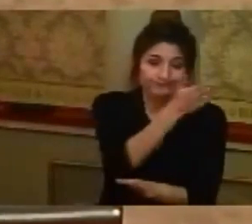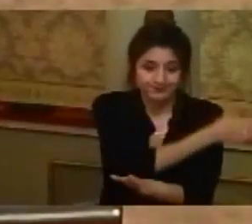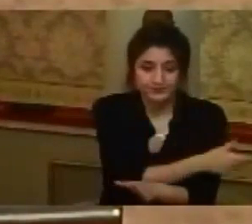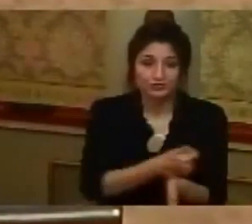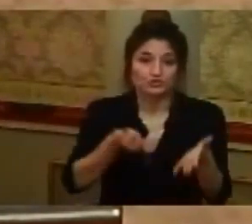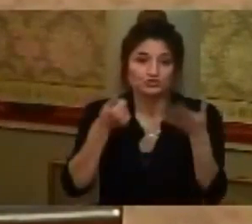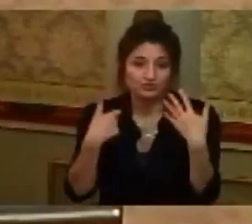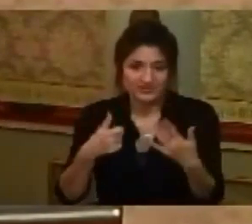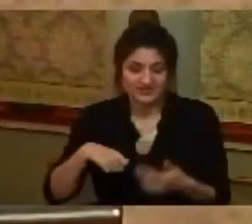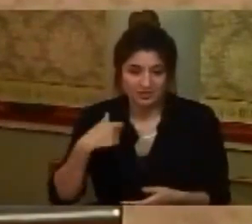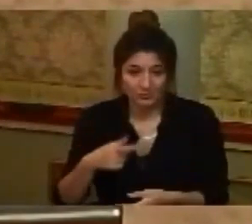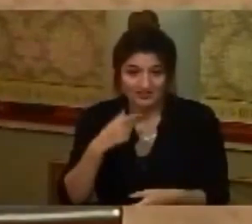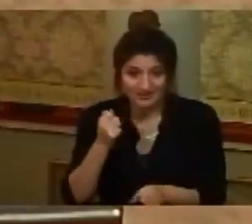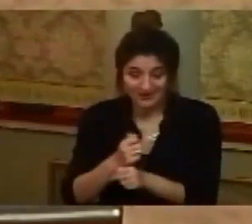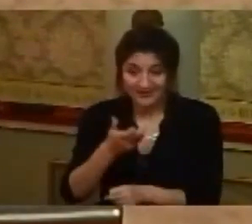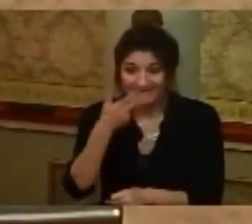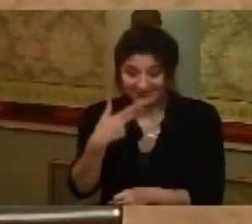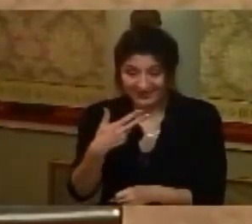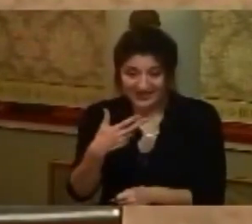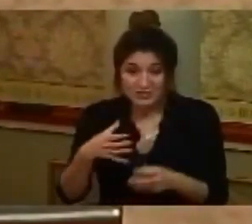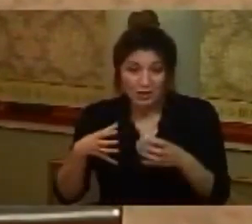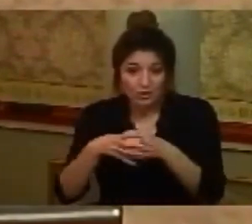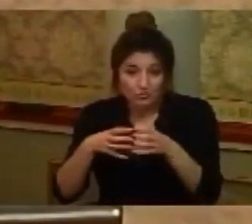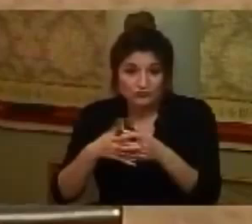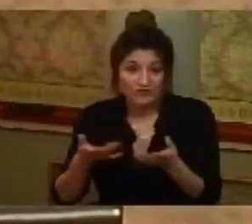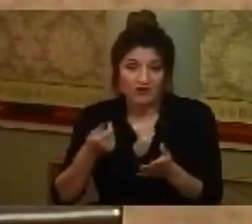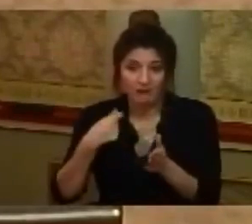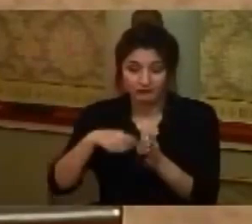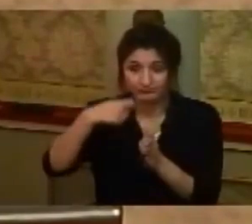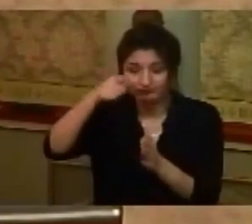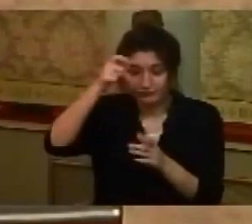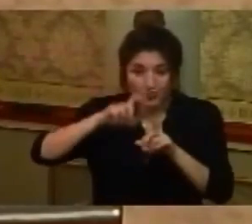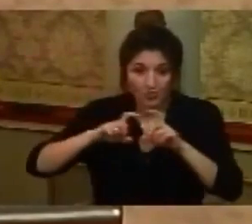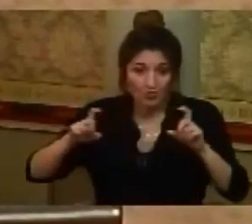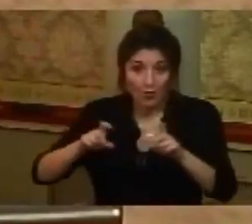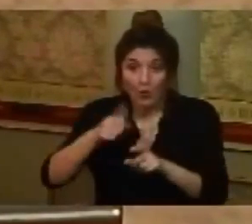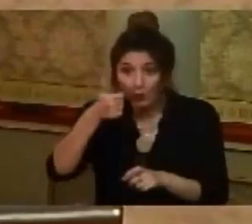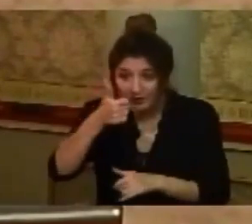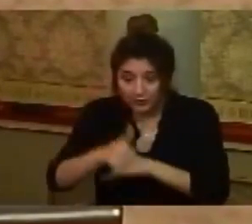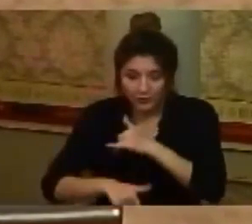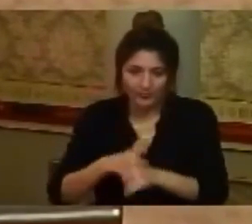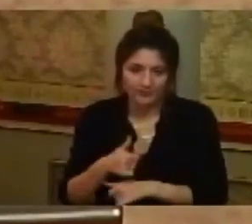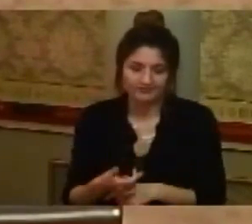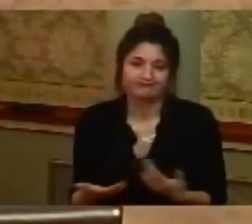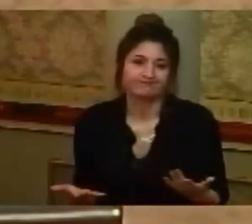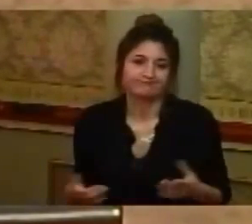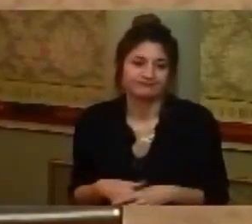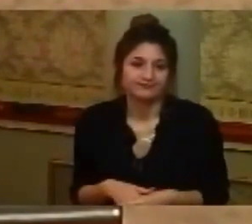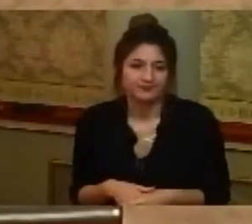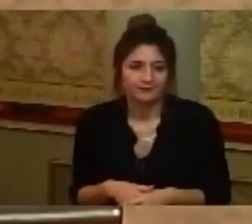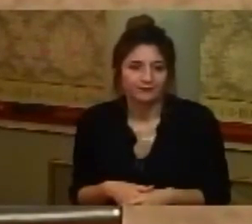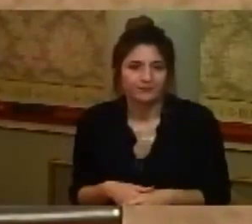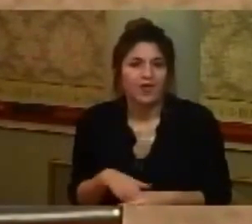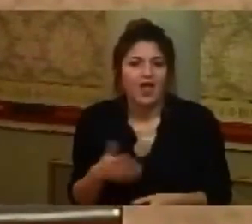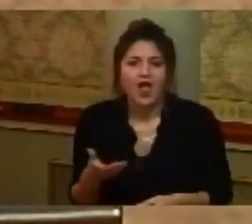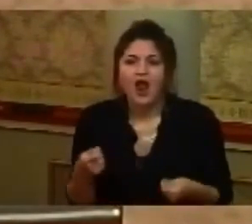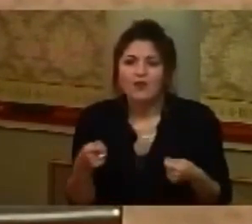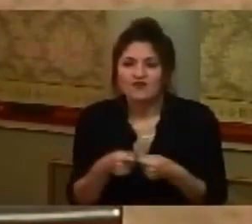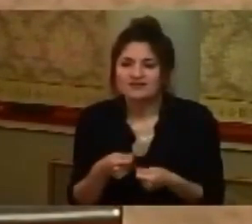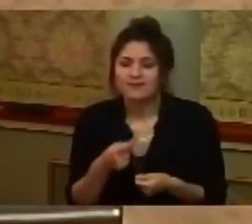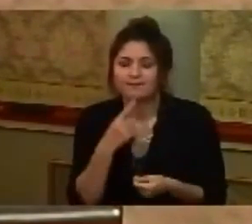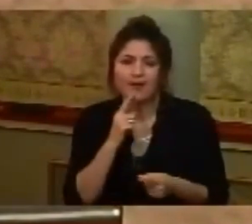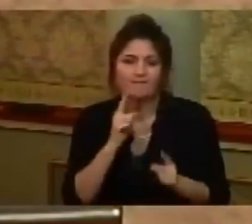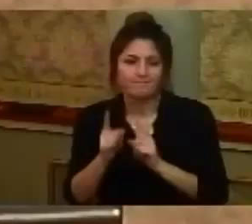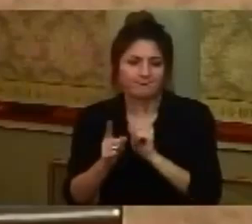da se gradi 30 društvenih objekata u jednoj godini. Ali postavlja se još jedno pitanje, a to je pitanje prometa u Gradu